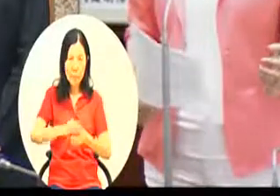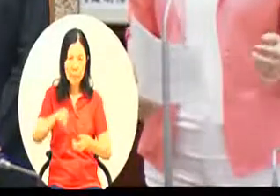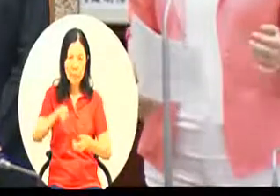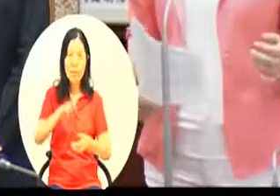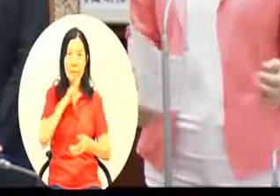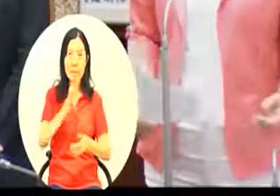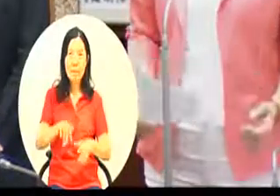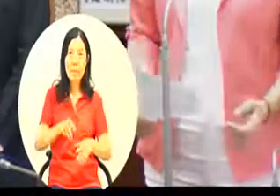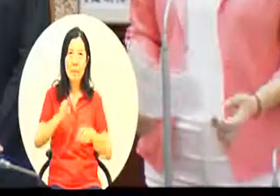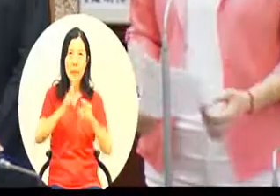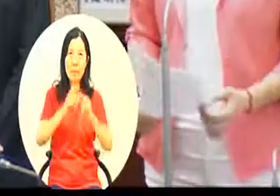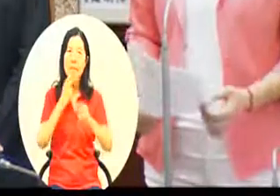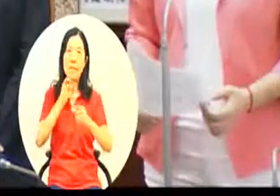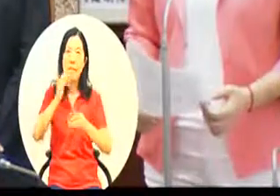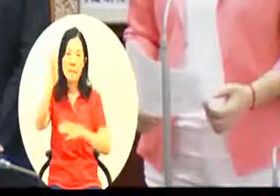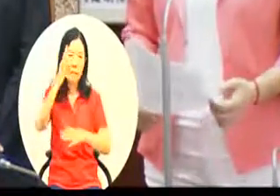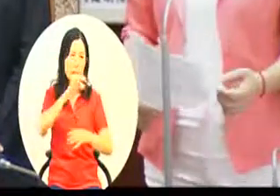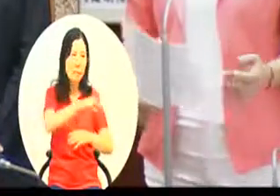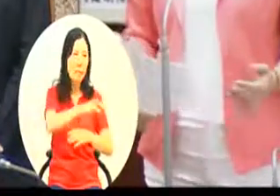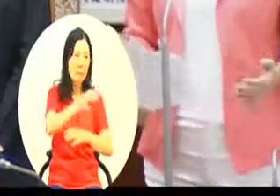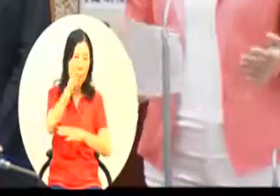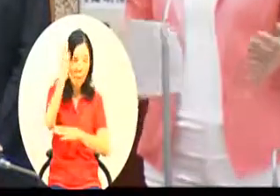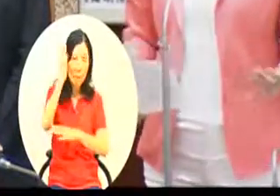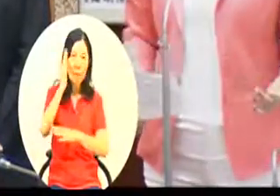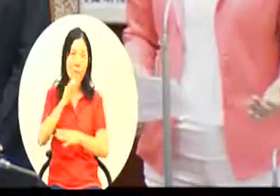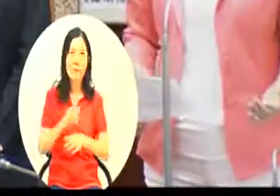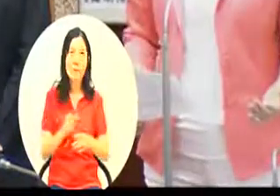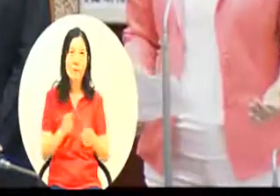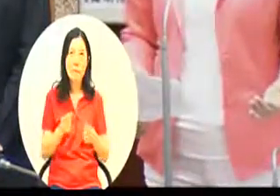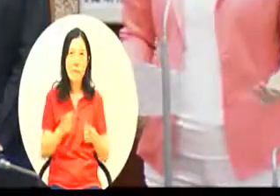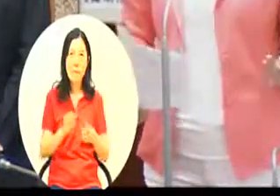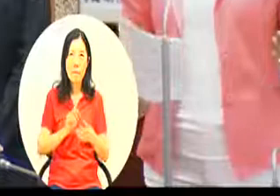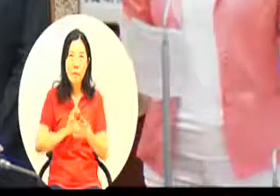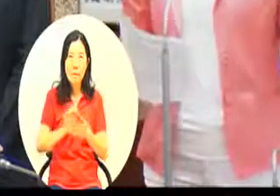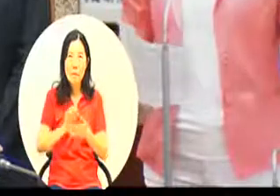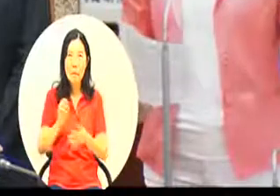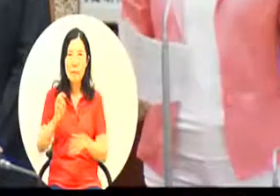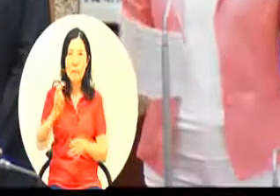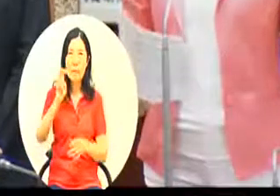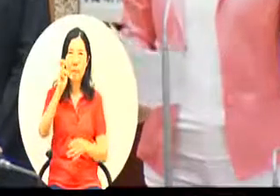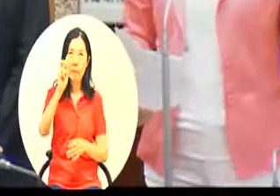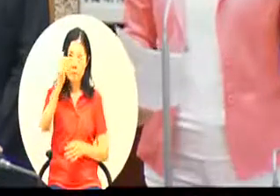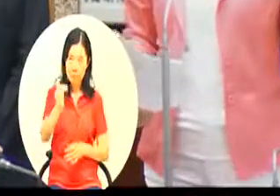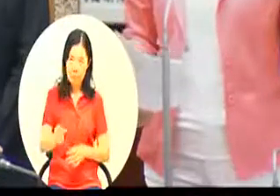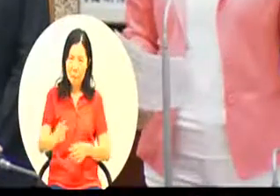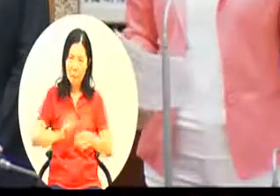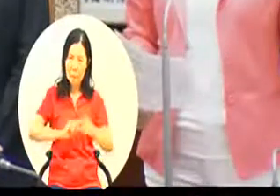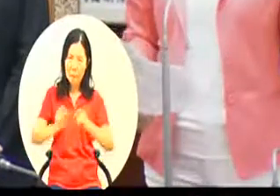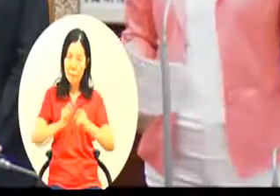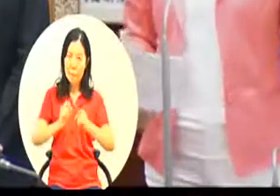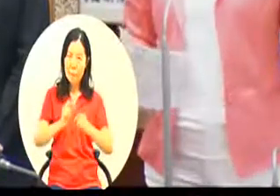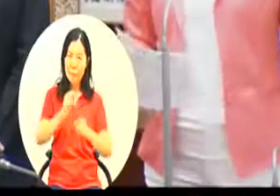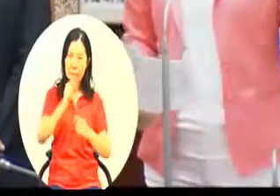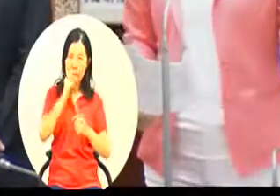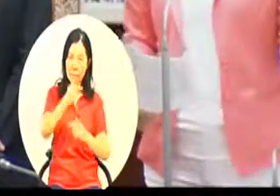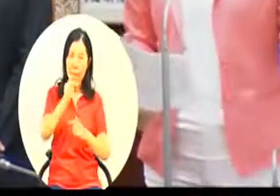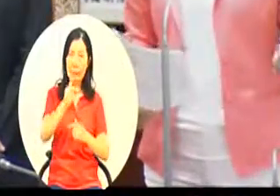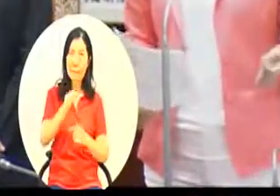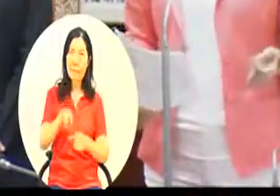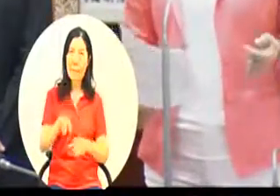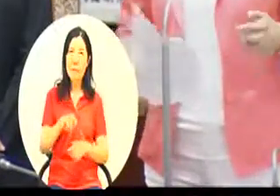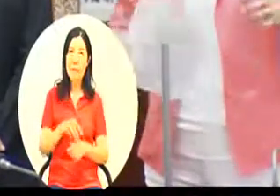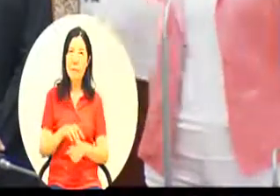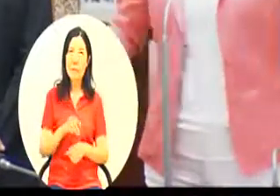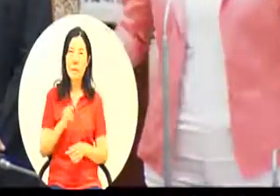央政府也好，地方政府也好，我觉得花20亿去把它规划一个完整的，而且你现在